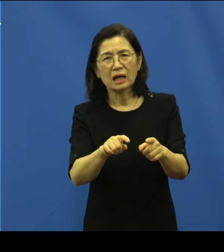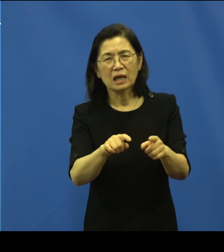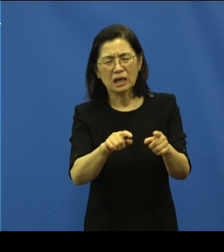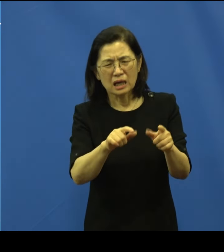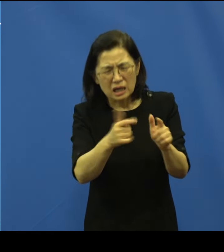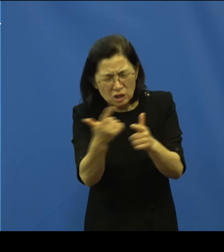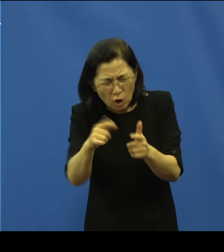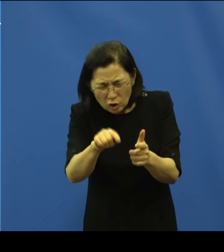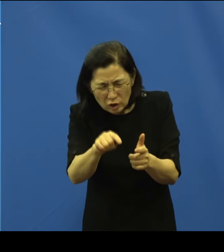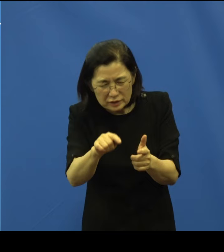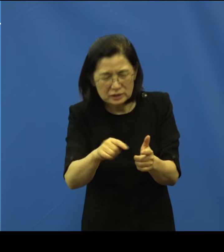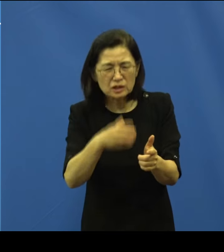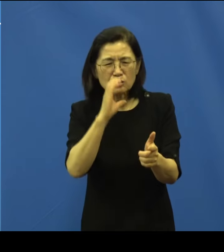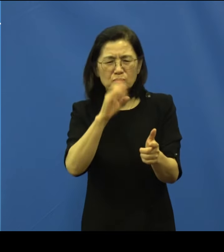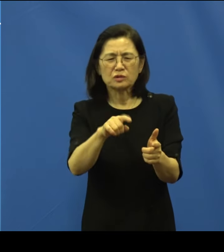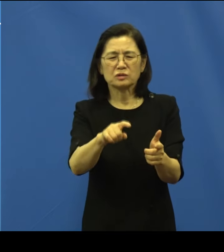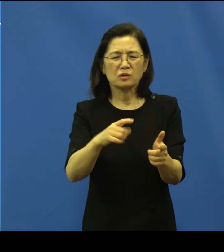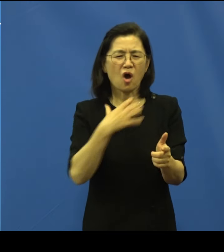썰이 또 많더라고요.